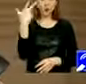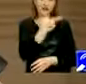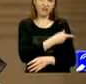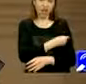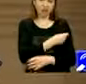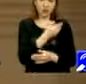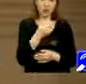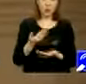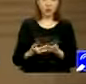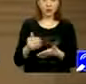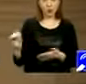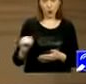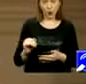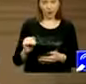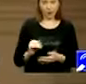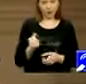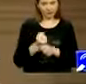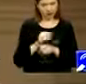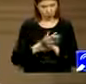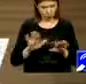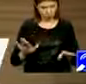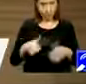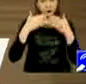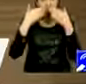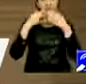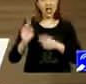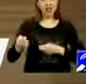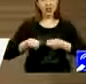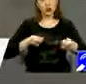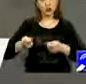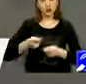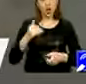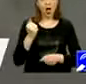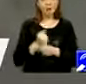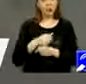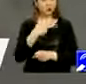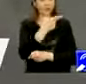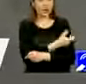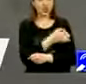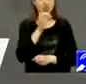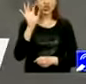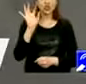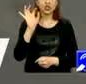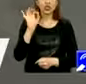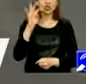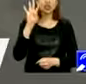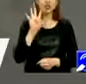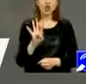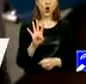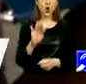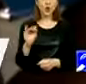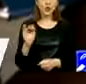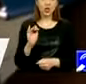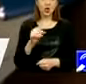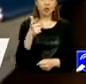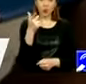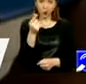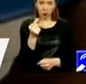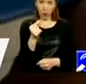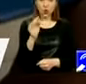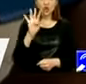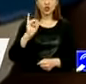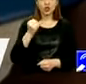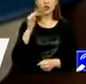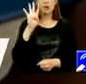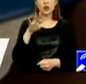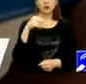vaccin pediatric. De la începutul campaniei au fost vaccinate 59 de copii cu ambele doze și 46 doar